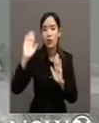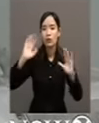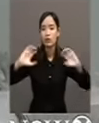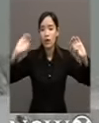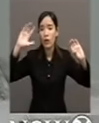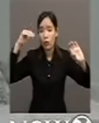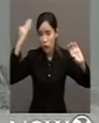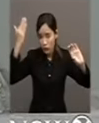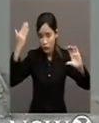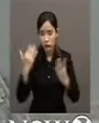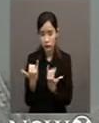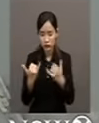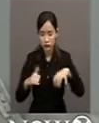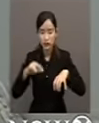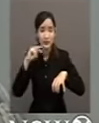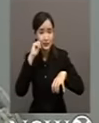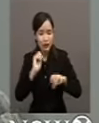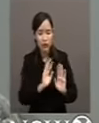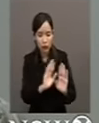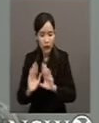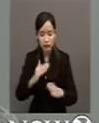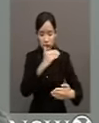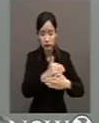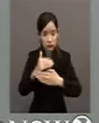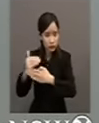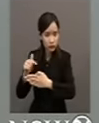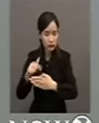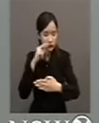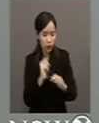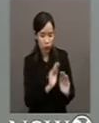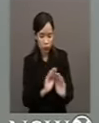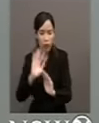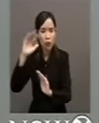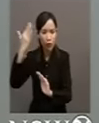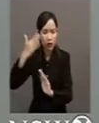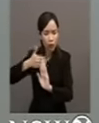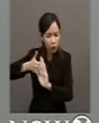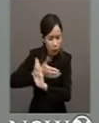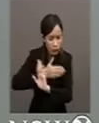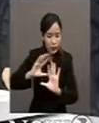มได้ให้อ่างเก็บน้ำและเขื่อนแต่ละแห่งกักเก็บน้ำก่อนสิ้นสุดฤดูฝนค่ะ